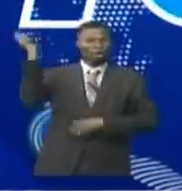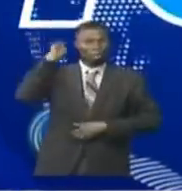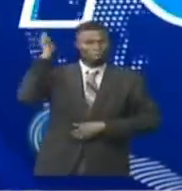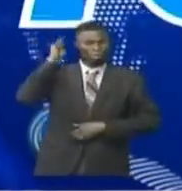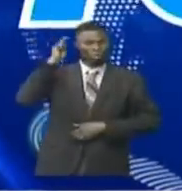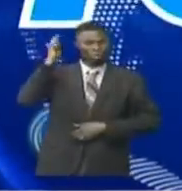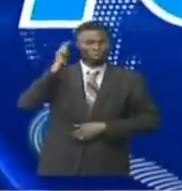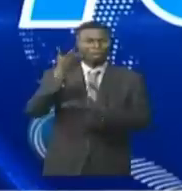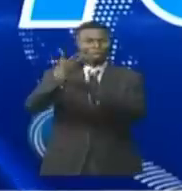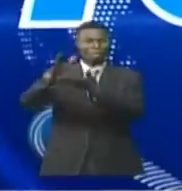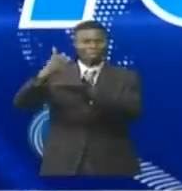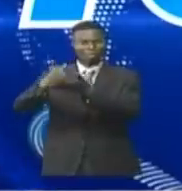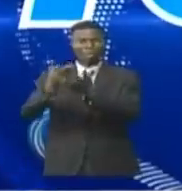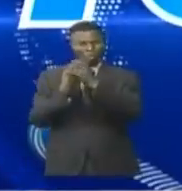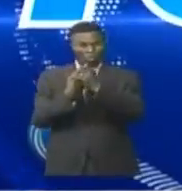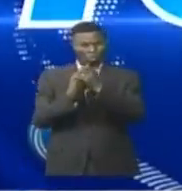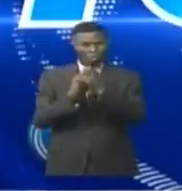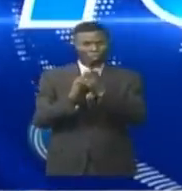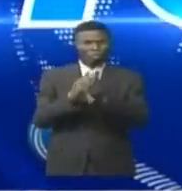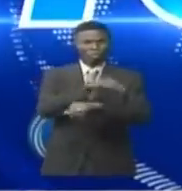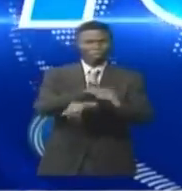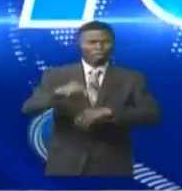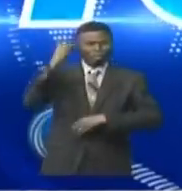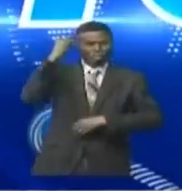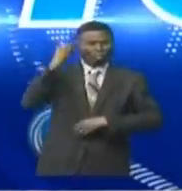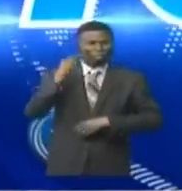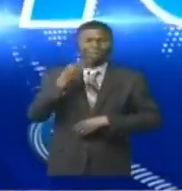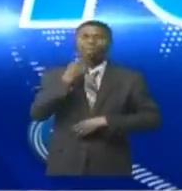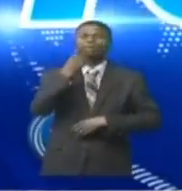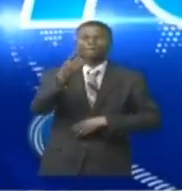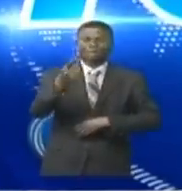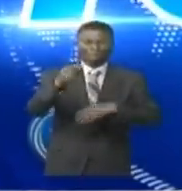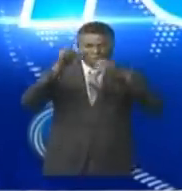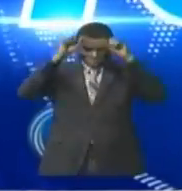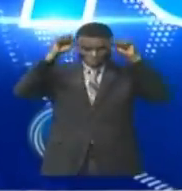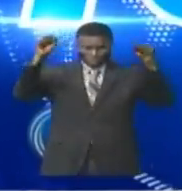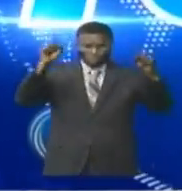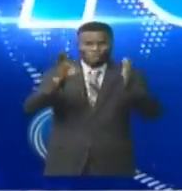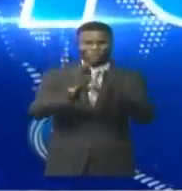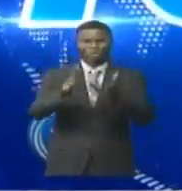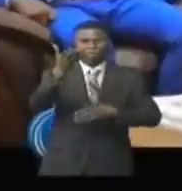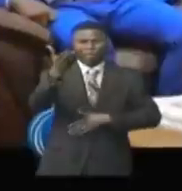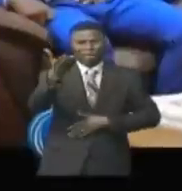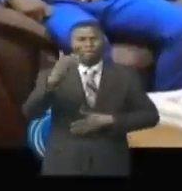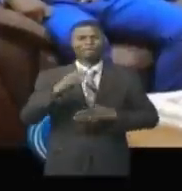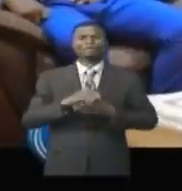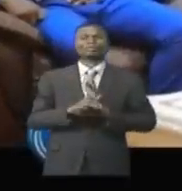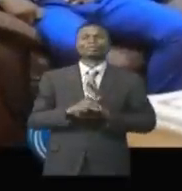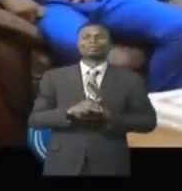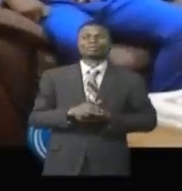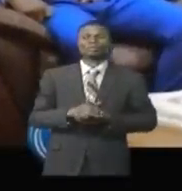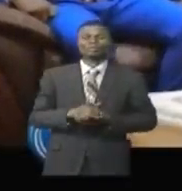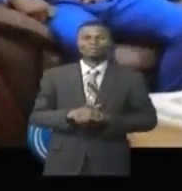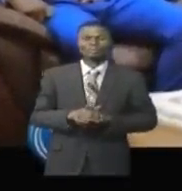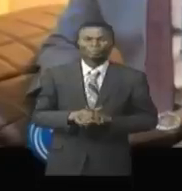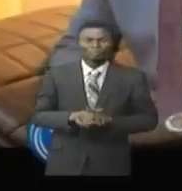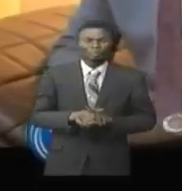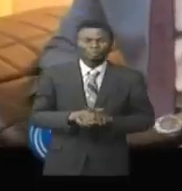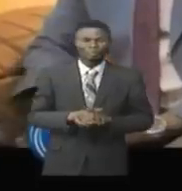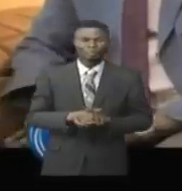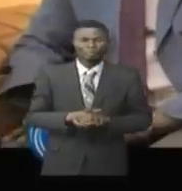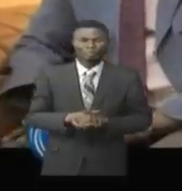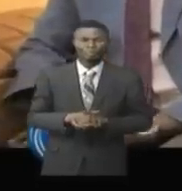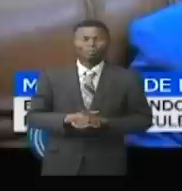seront distribués sous peu. Le ministre l'a dit au président du RAPUCO. Images et commentaires. S'inscrivant dans la logique de